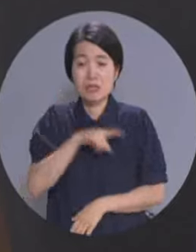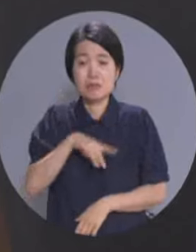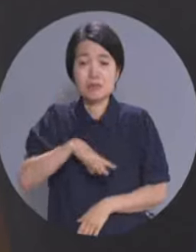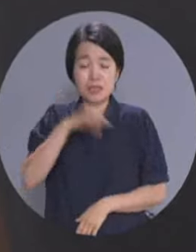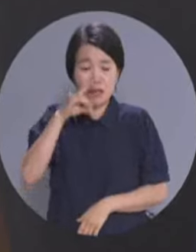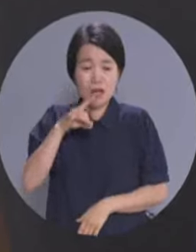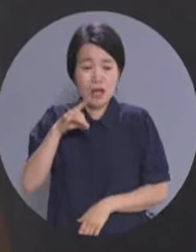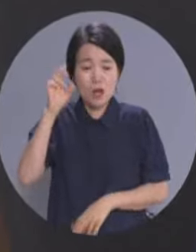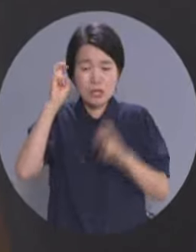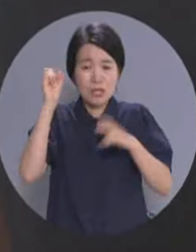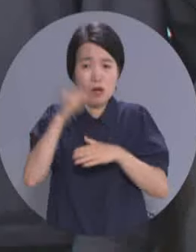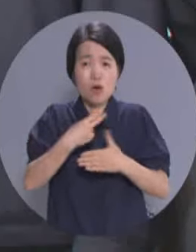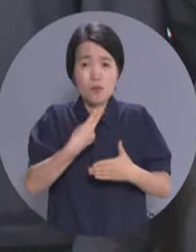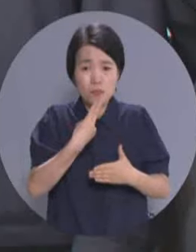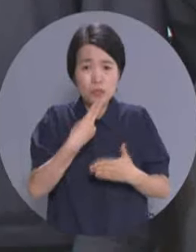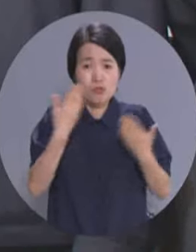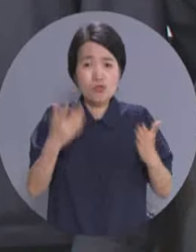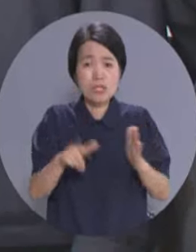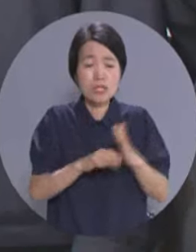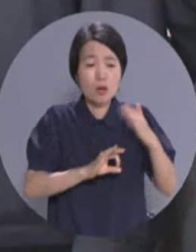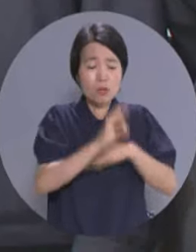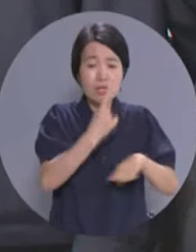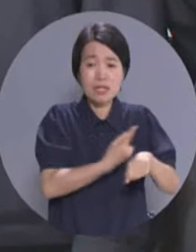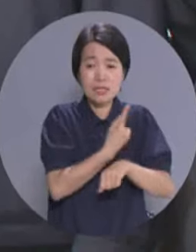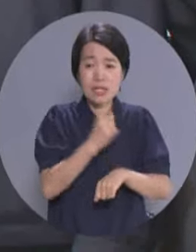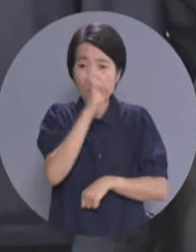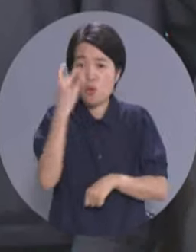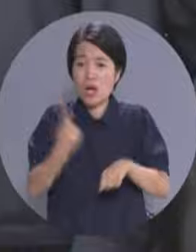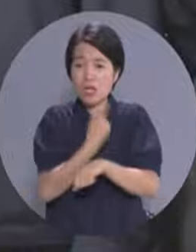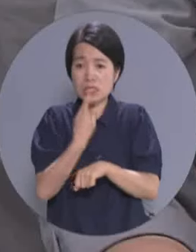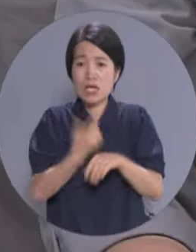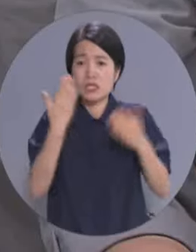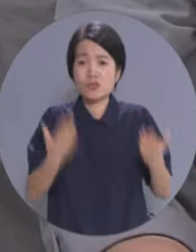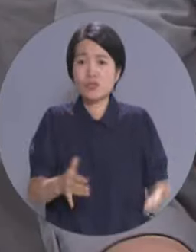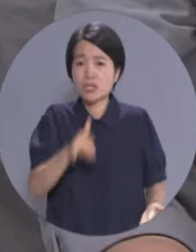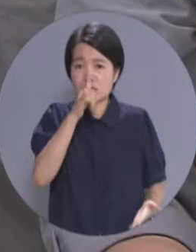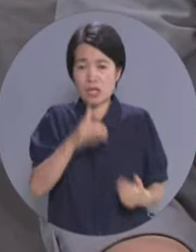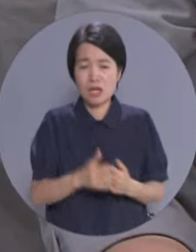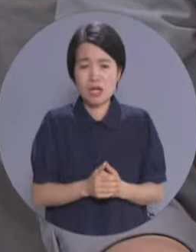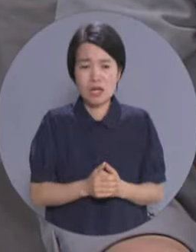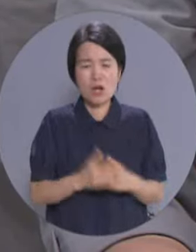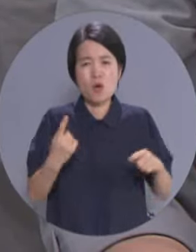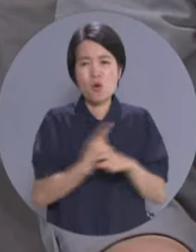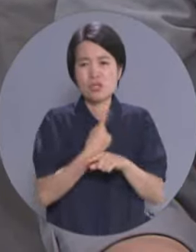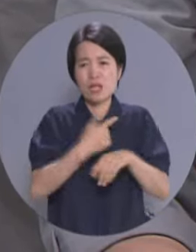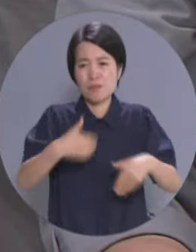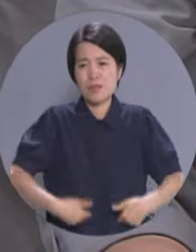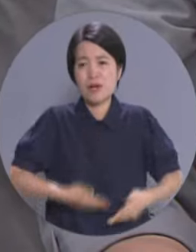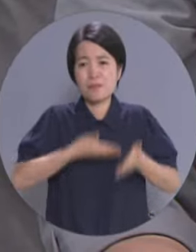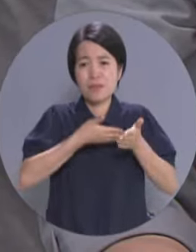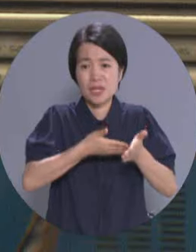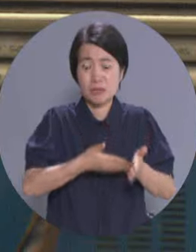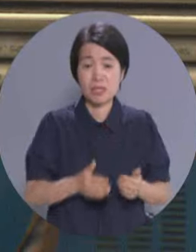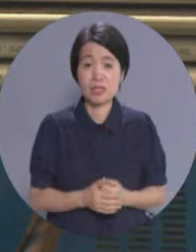회사가 승인하지 않은 휴식 시간을 오전 오후 1시간씩 취하고 있다며 이를 바로잡아야 한다고